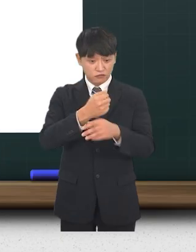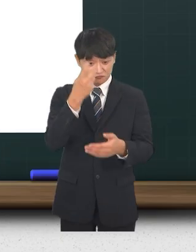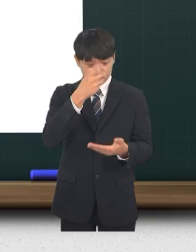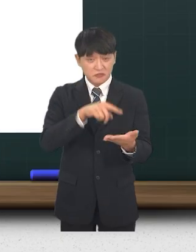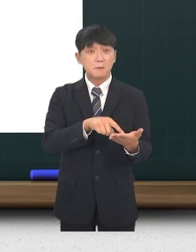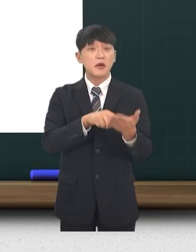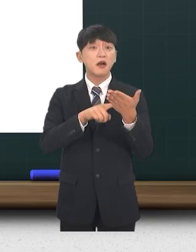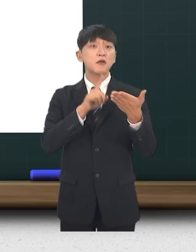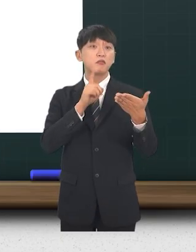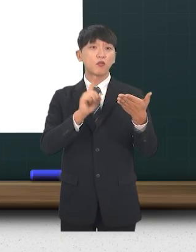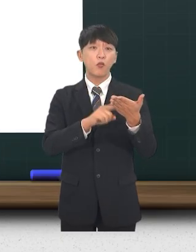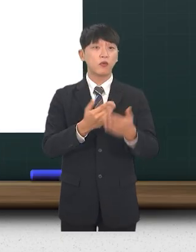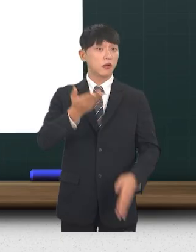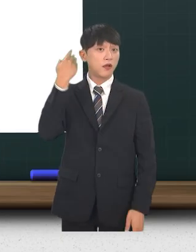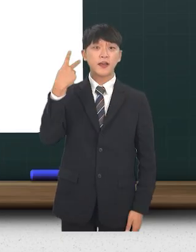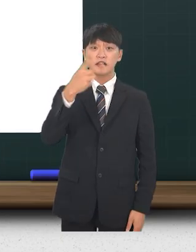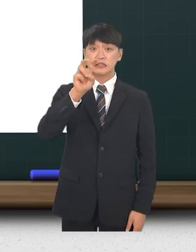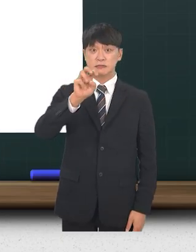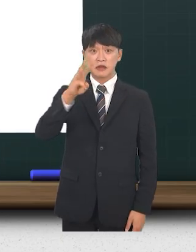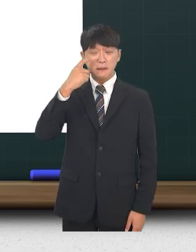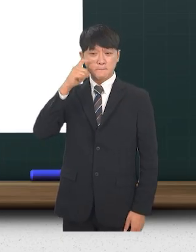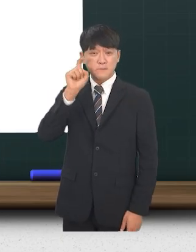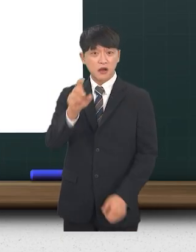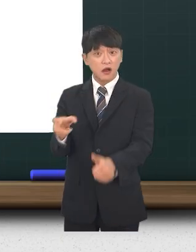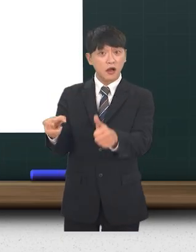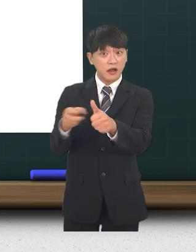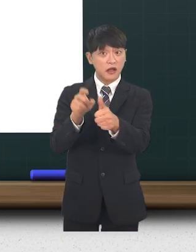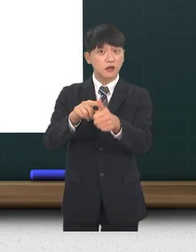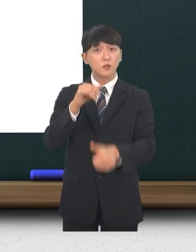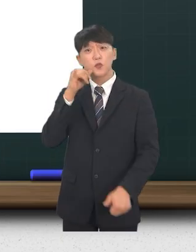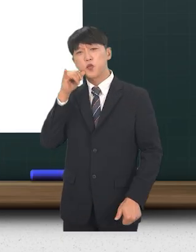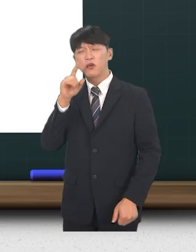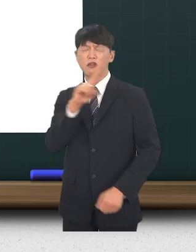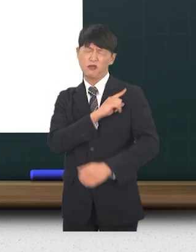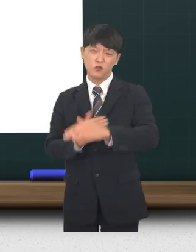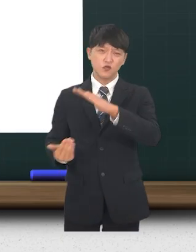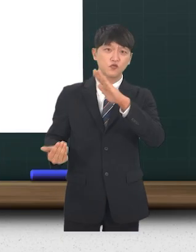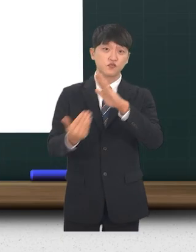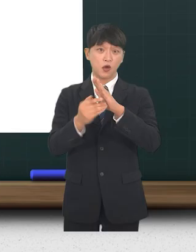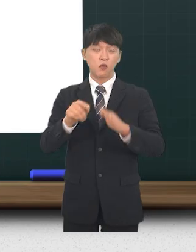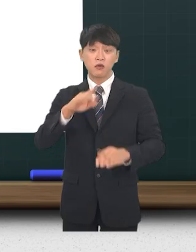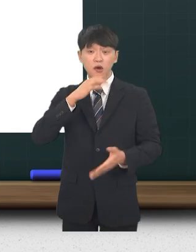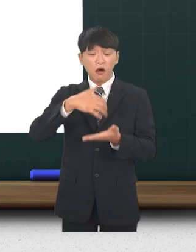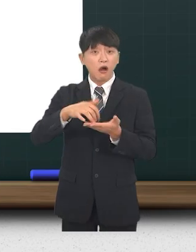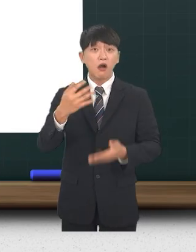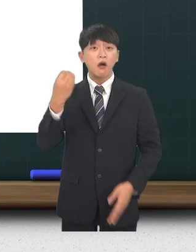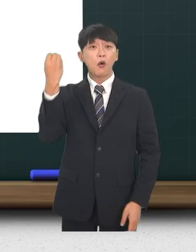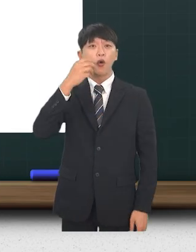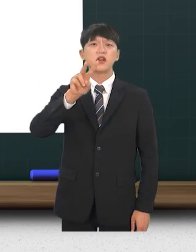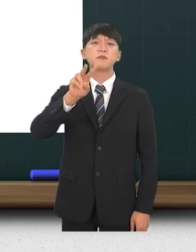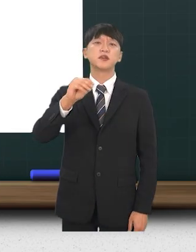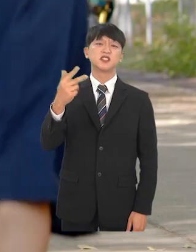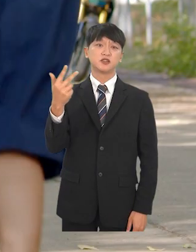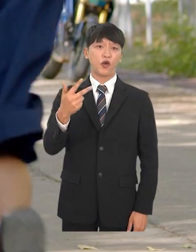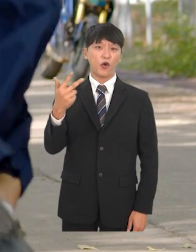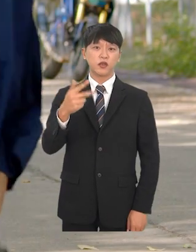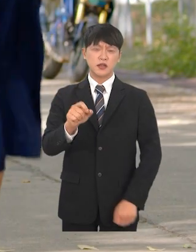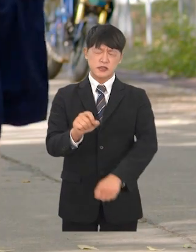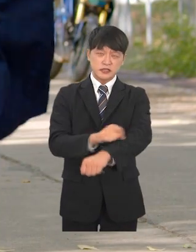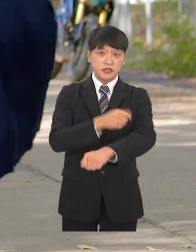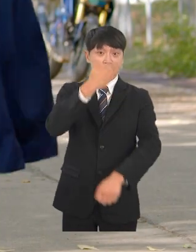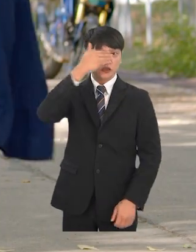결과 23년도에 적발된 마약 사범은 사상 최다 수치를 기록 27,000명을 돌파했는데요.